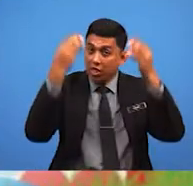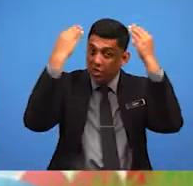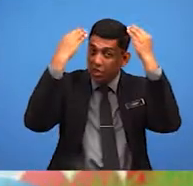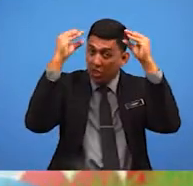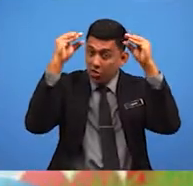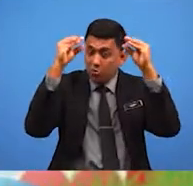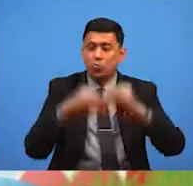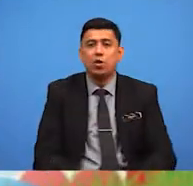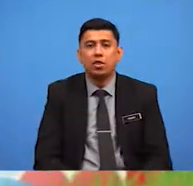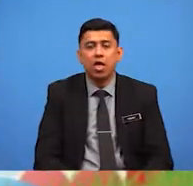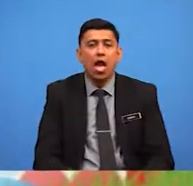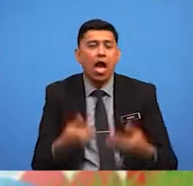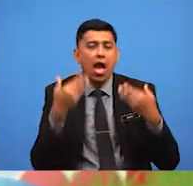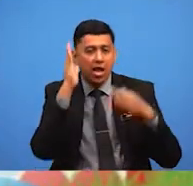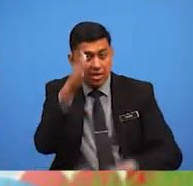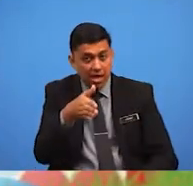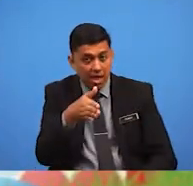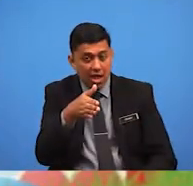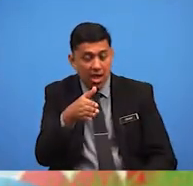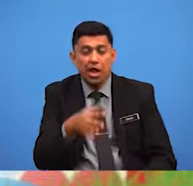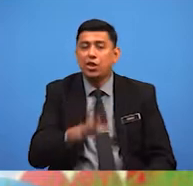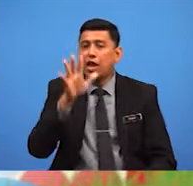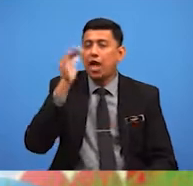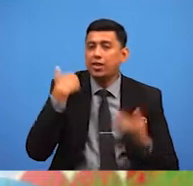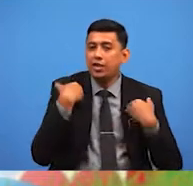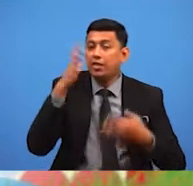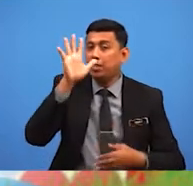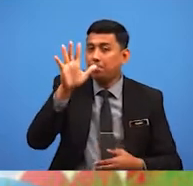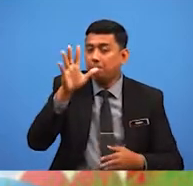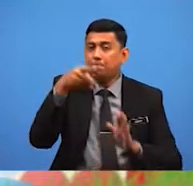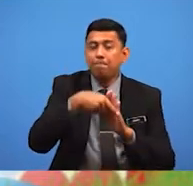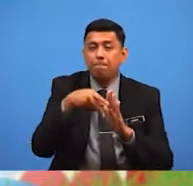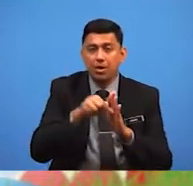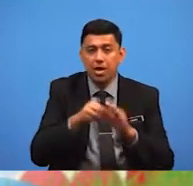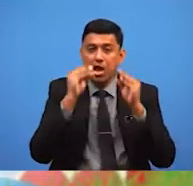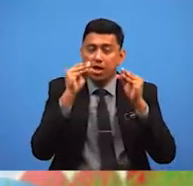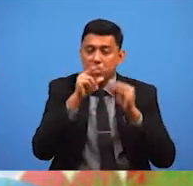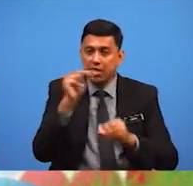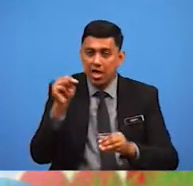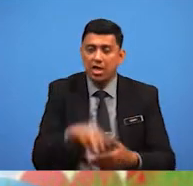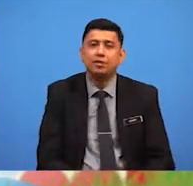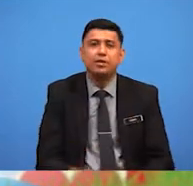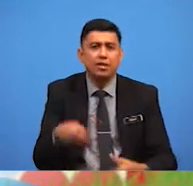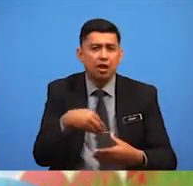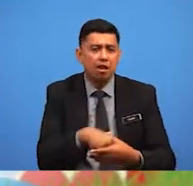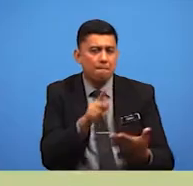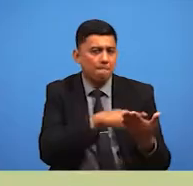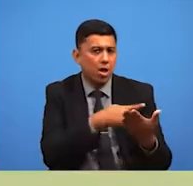Cikgu akan mengupas tentang lima pengajaran dalam pantun dua kerat